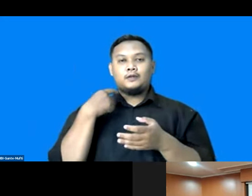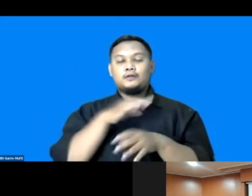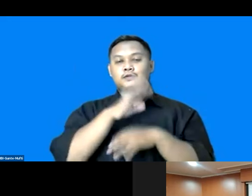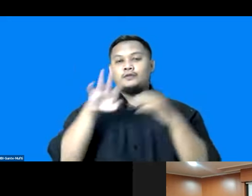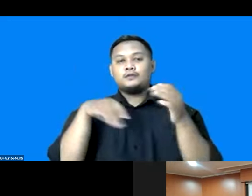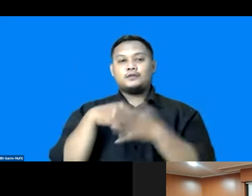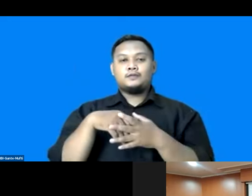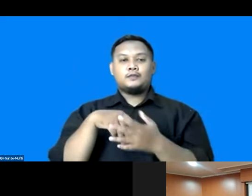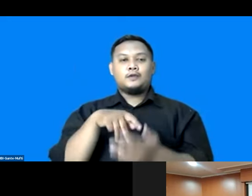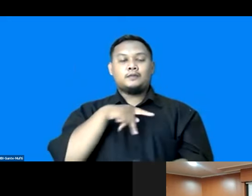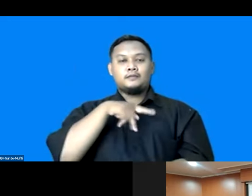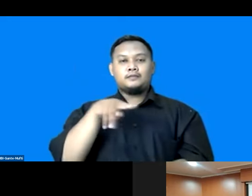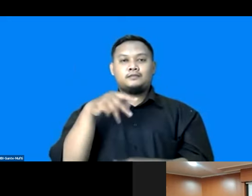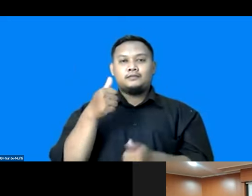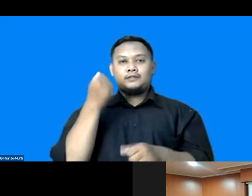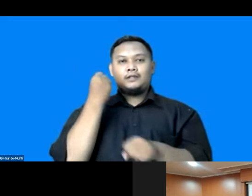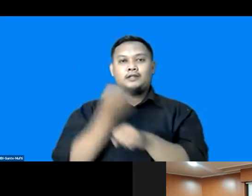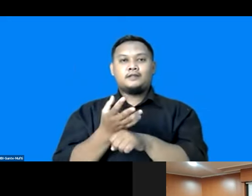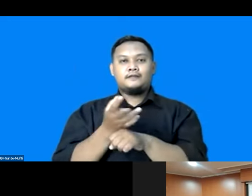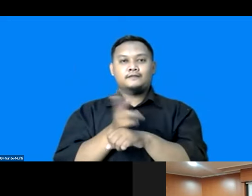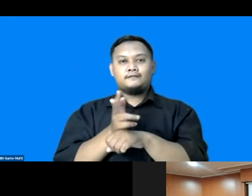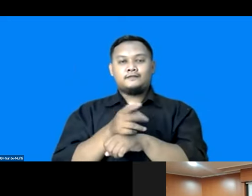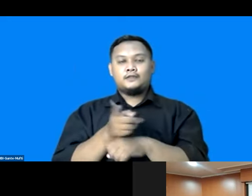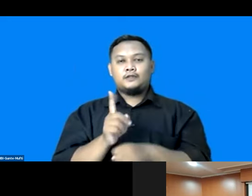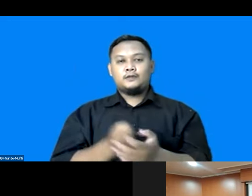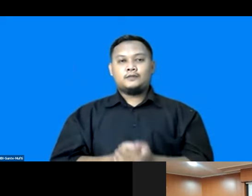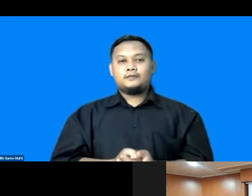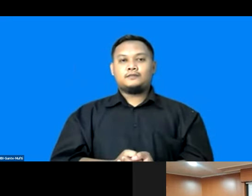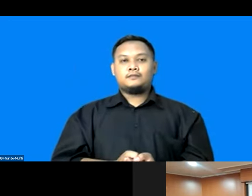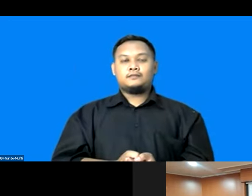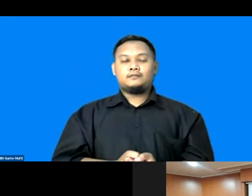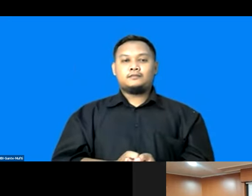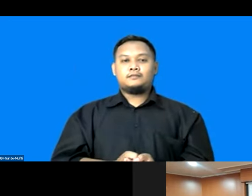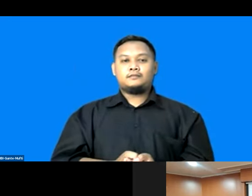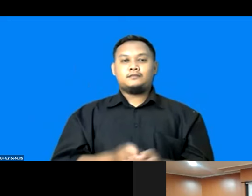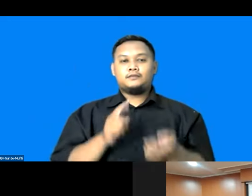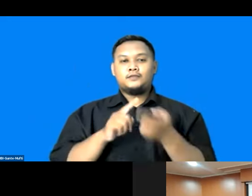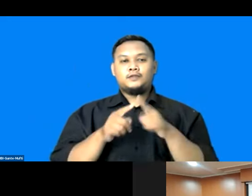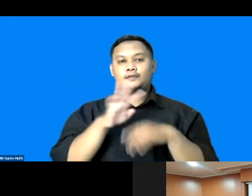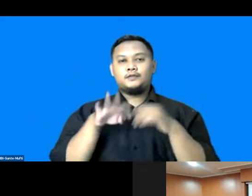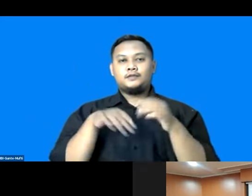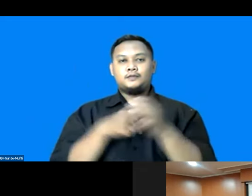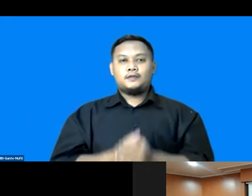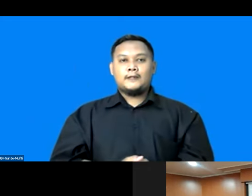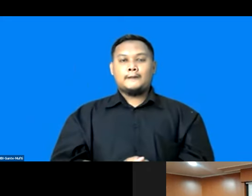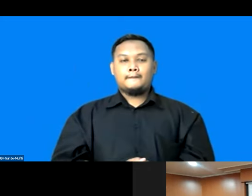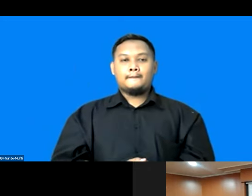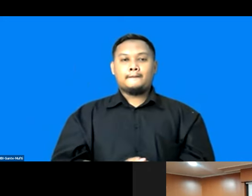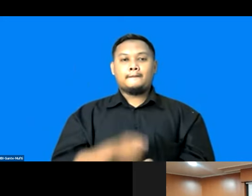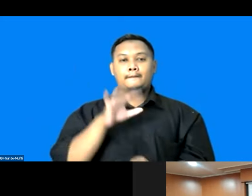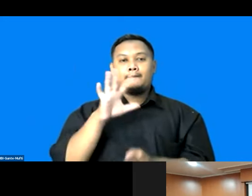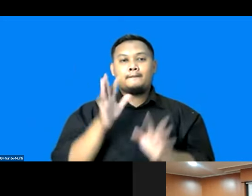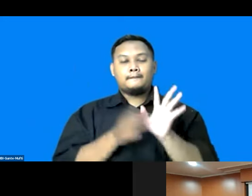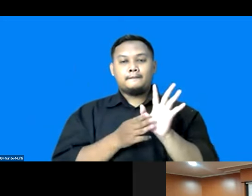camera dulu, dinyalakan kameranya sebentar, Pak Ersan, rekan-rekan, 5 menit